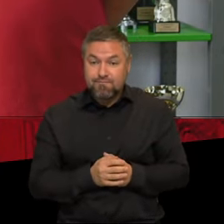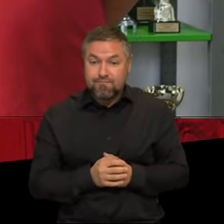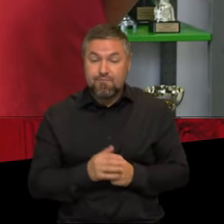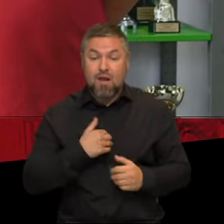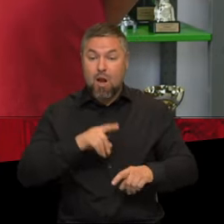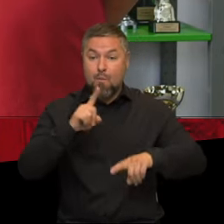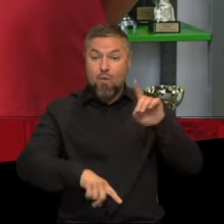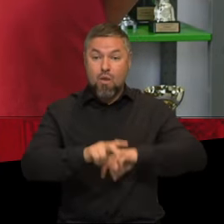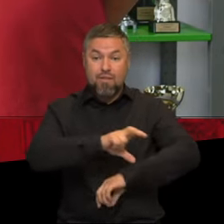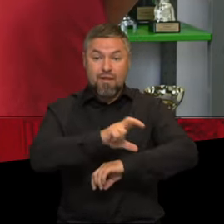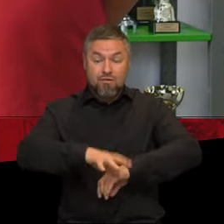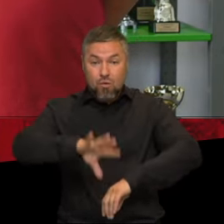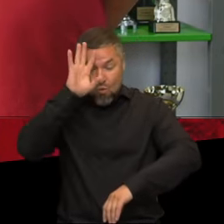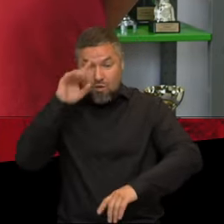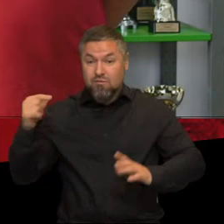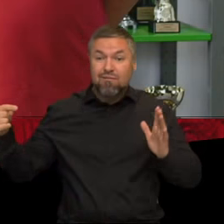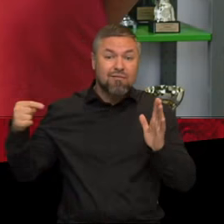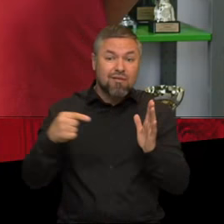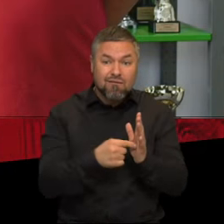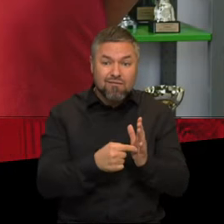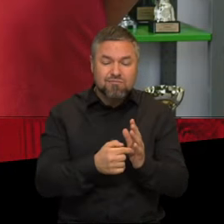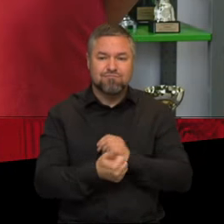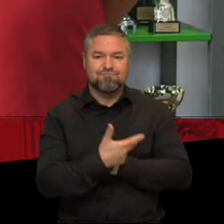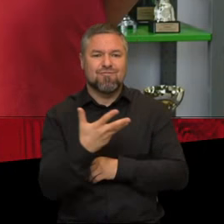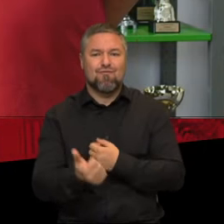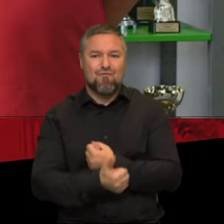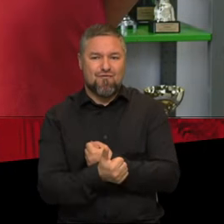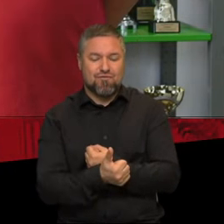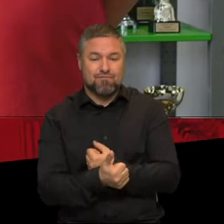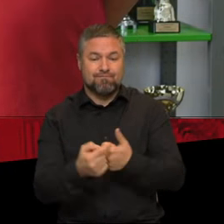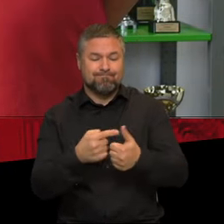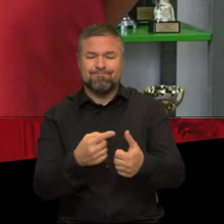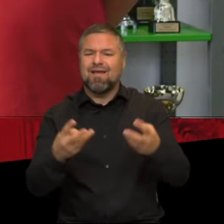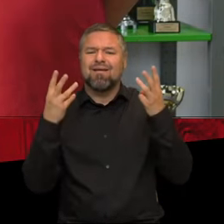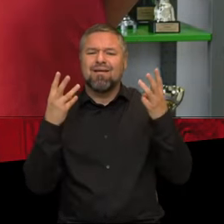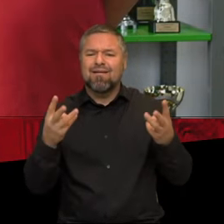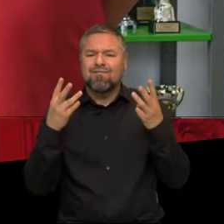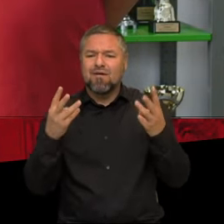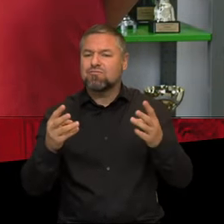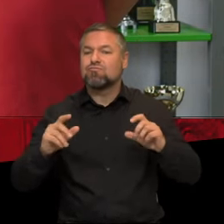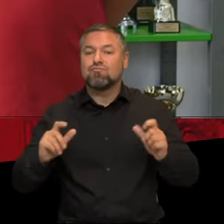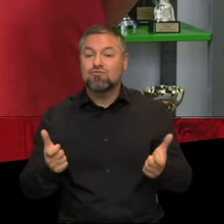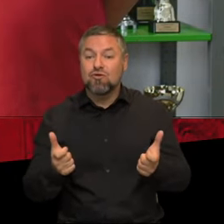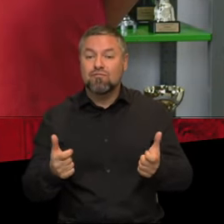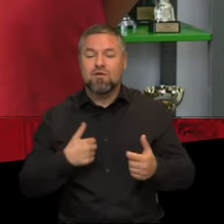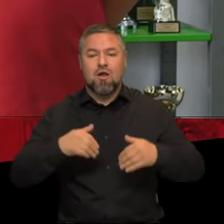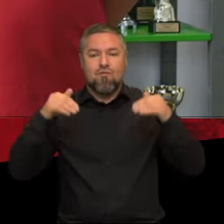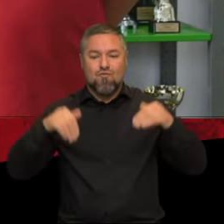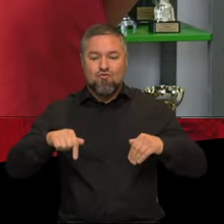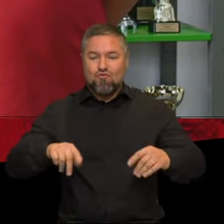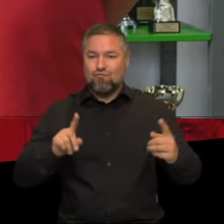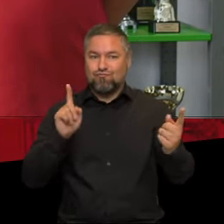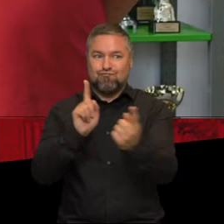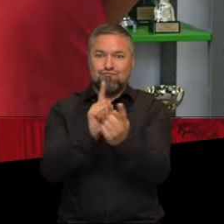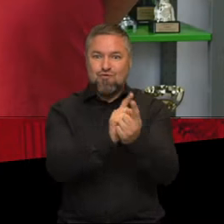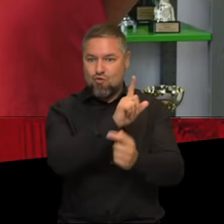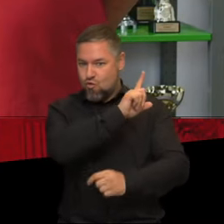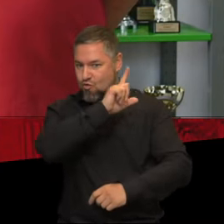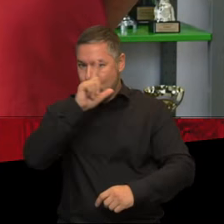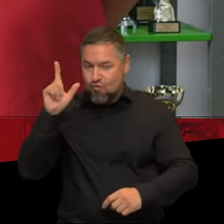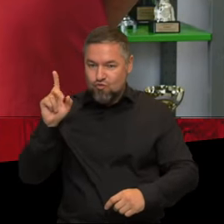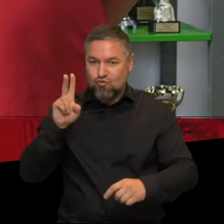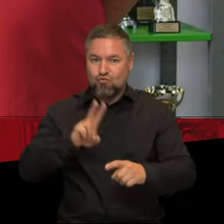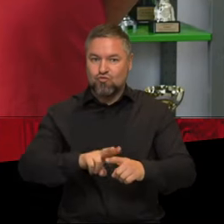Natomiast na Politechnikę Łódzką trafiłem z wielu powodów. Myślę, że tym najważniejszym było to, że mogłem tutaj spotkać ludzi,